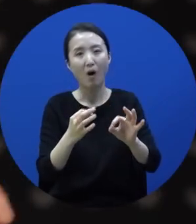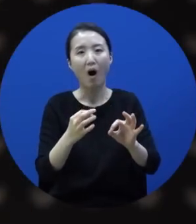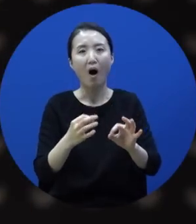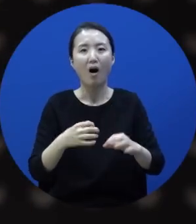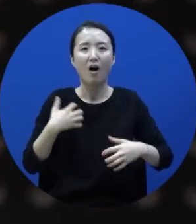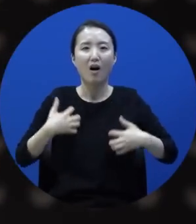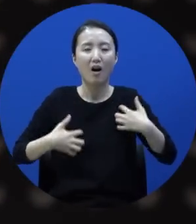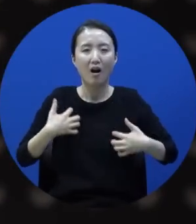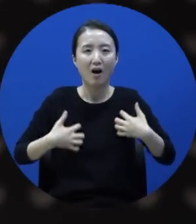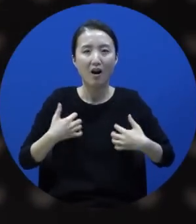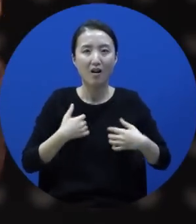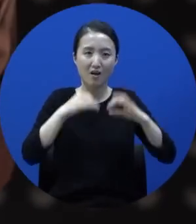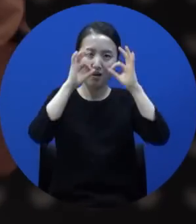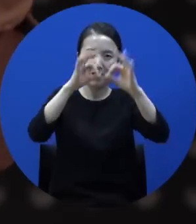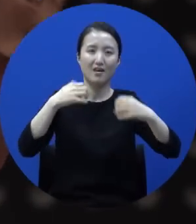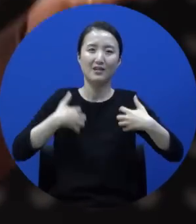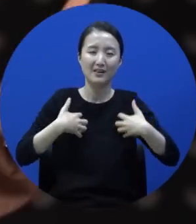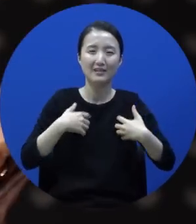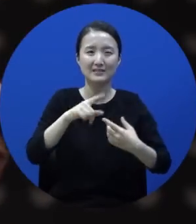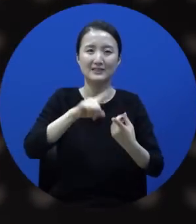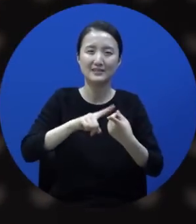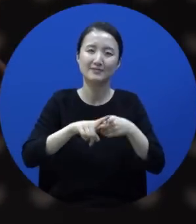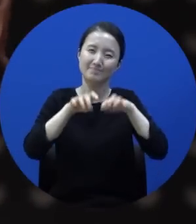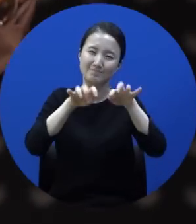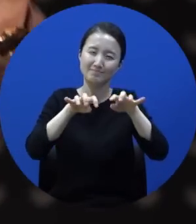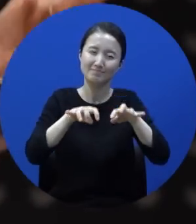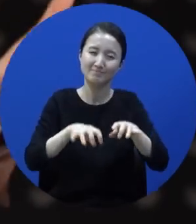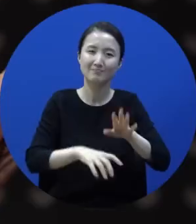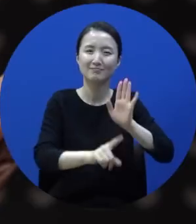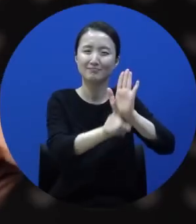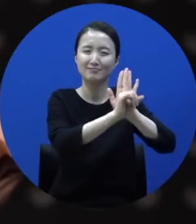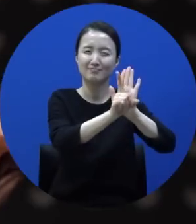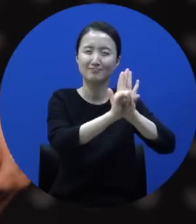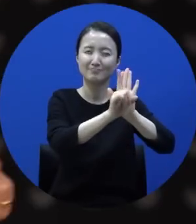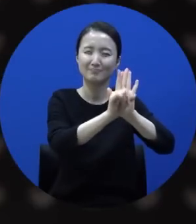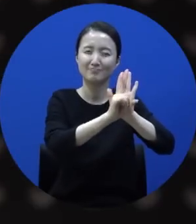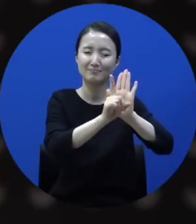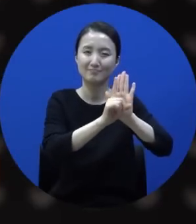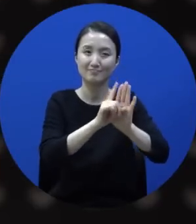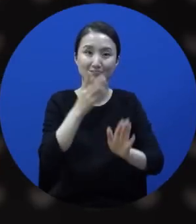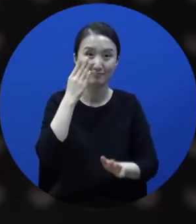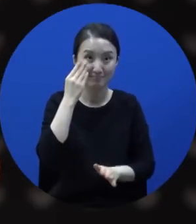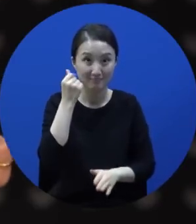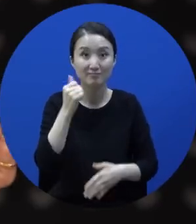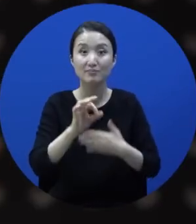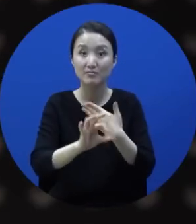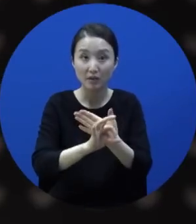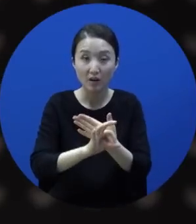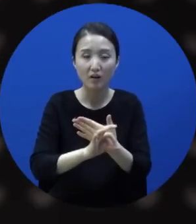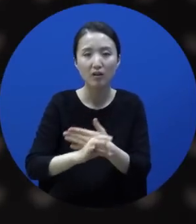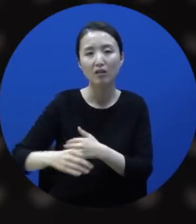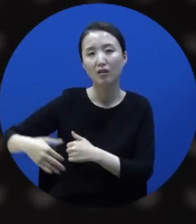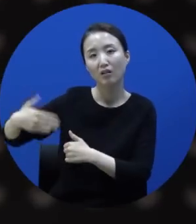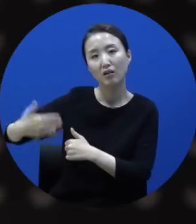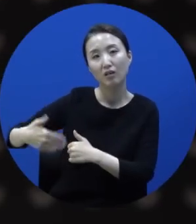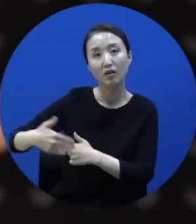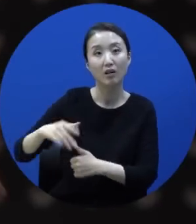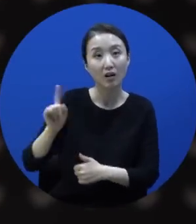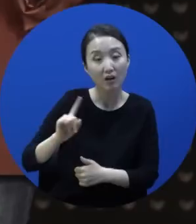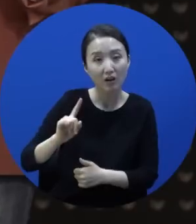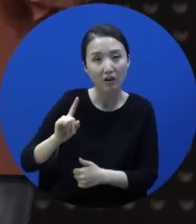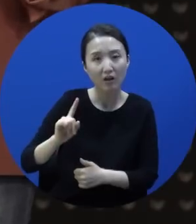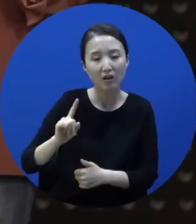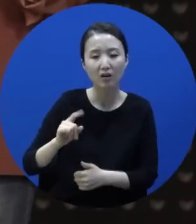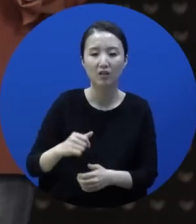글을 너무 잘 써요. 그리고 그거에 대한 홍보의 효과를 톡톡하게 보는 분이라는 거죠. 그럼 어떤 의뢰들이 들어오냐면